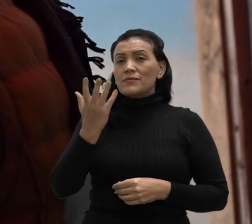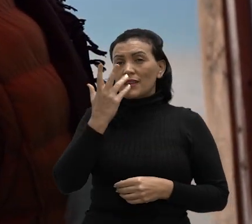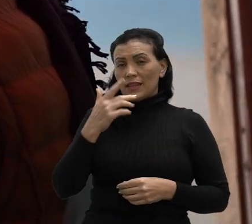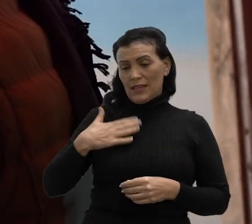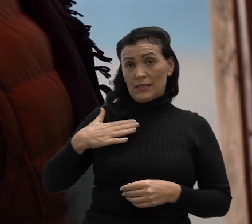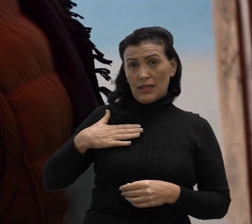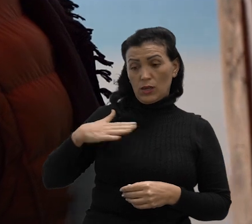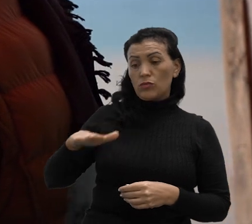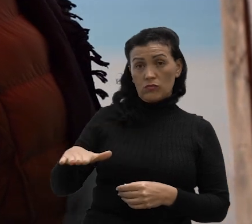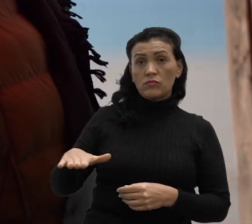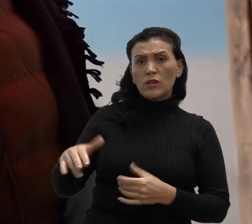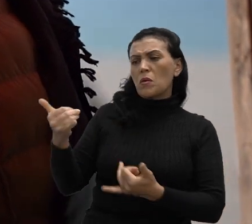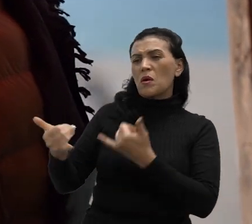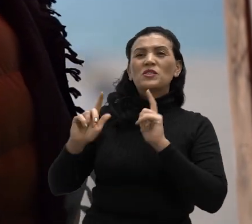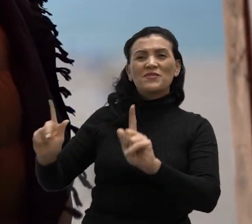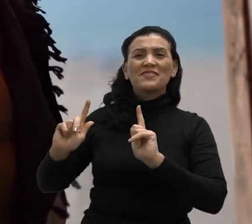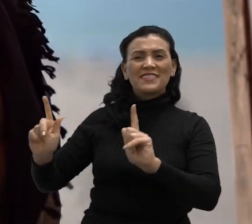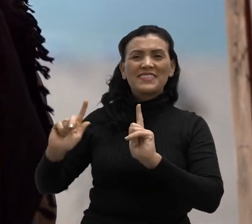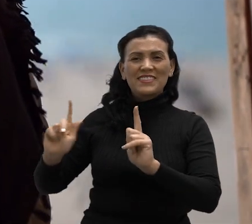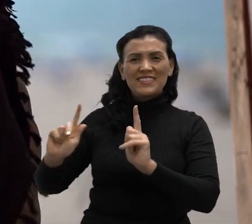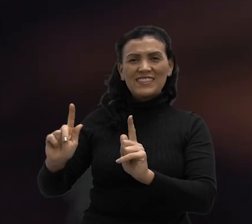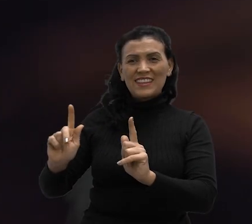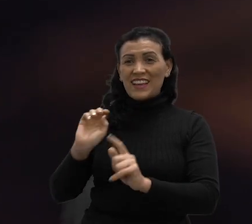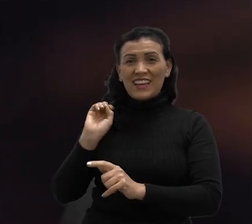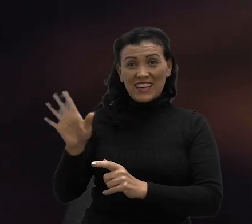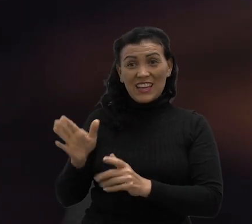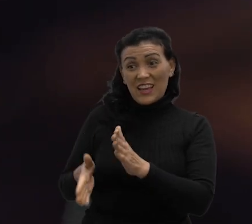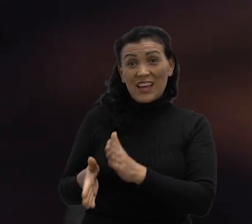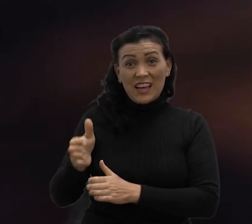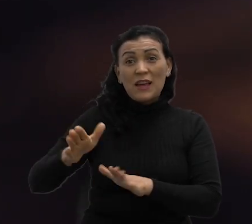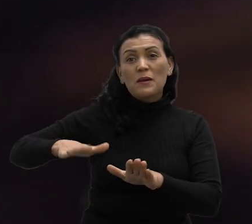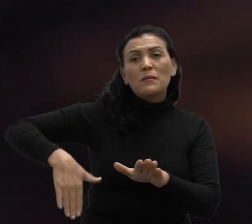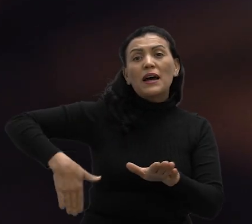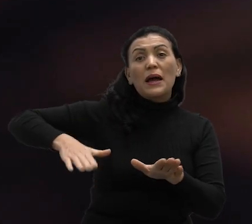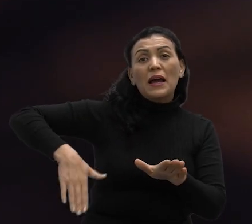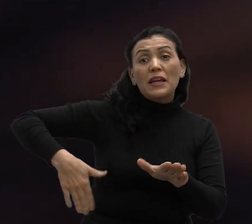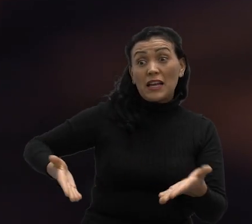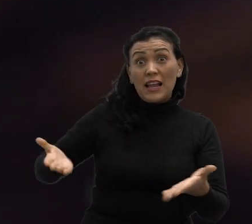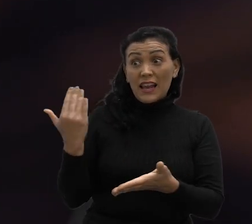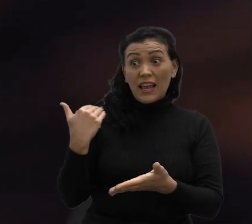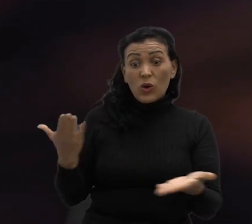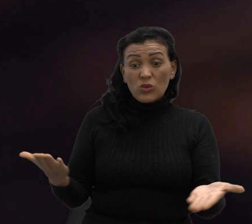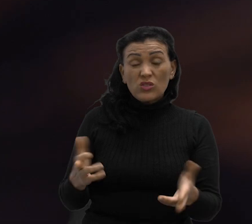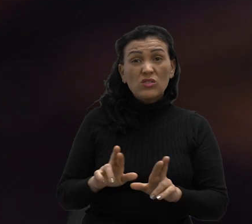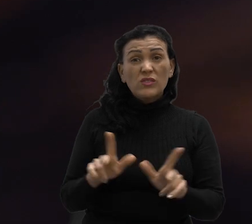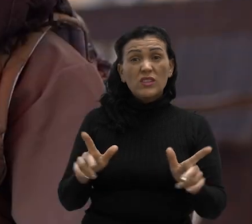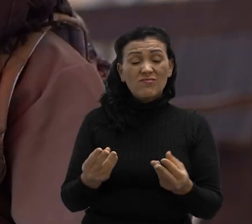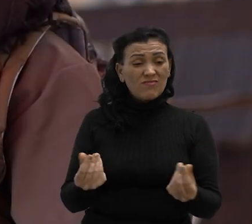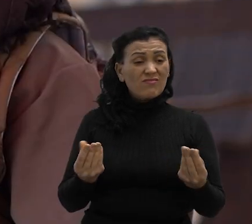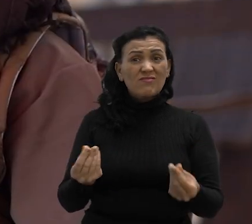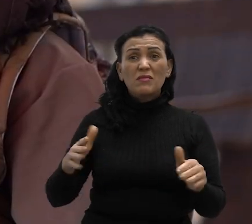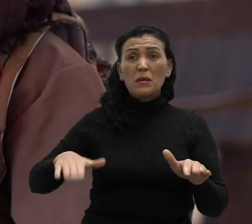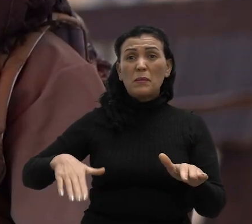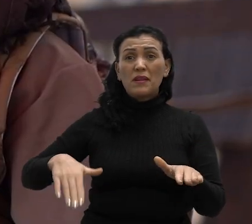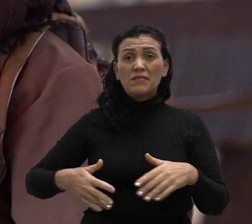لما كنا نيجي على البحر ننبسط واحنا صغار، حاليا ما لما كنا نصير نشوف البحر